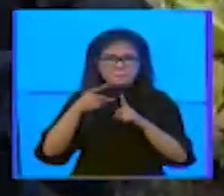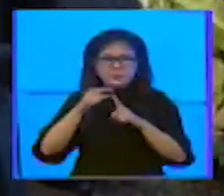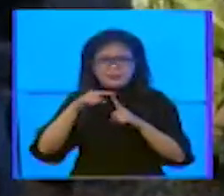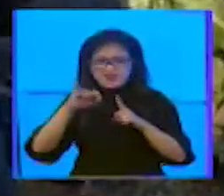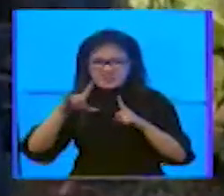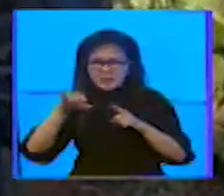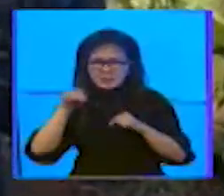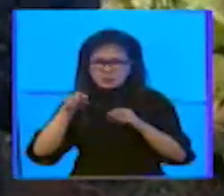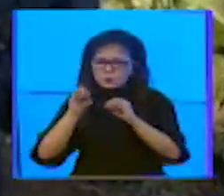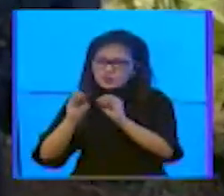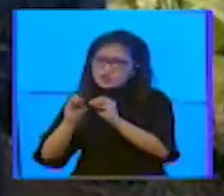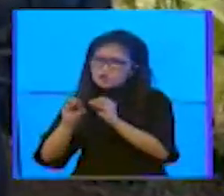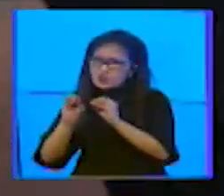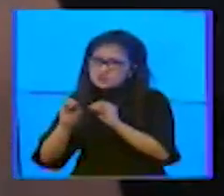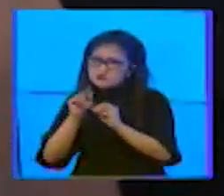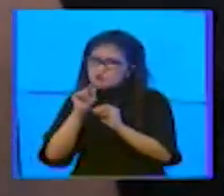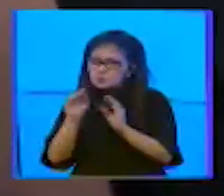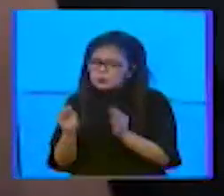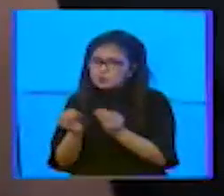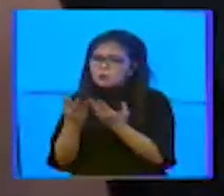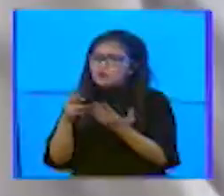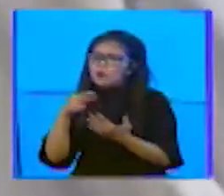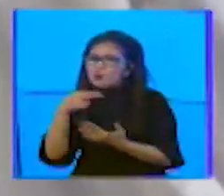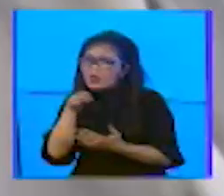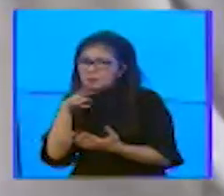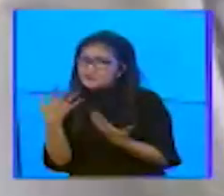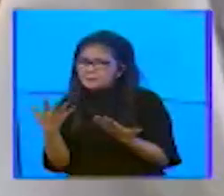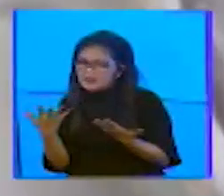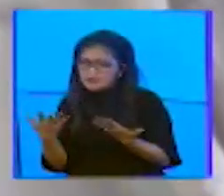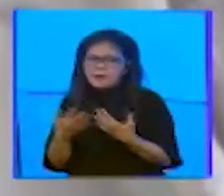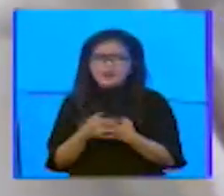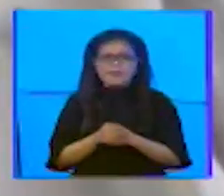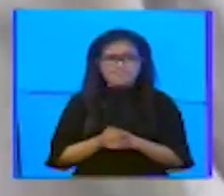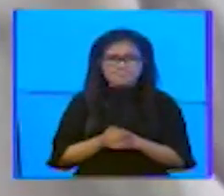jika menemukan ular. Dari Bekasi, Jawa Barat, Rahmat Hidayat, iNews, laporkan.